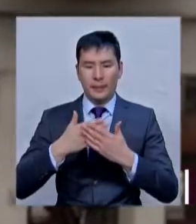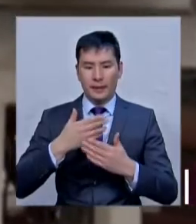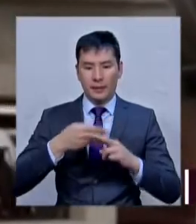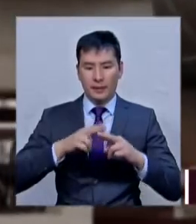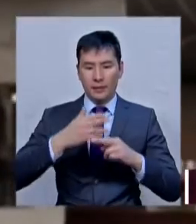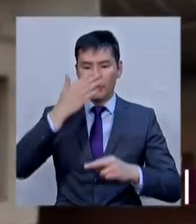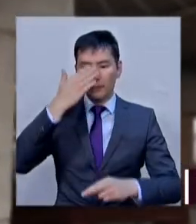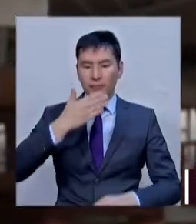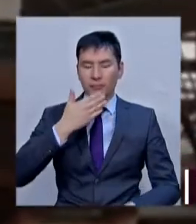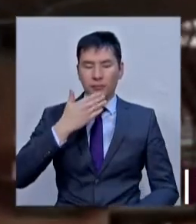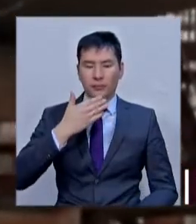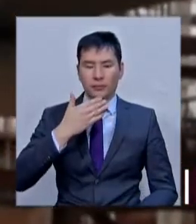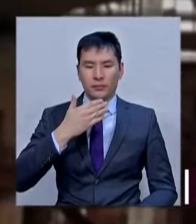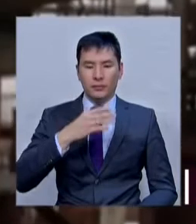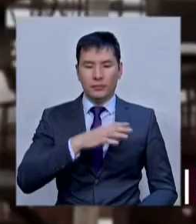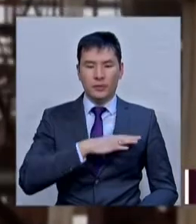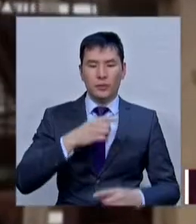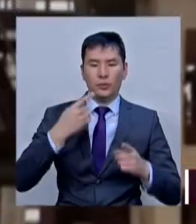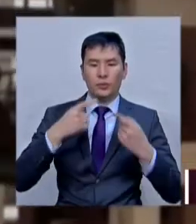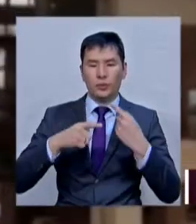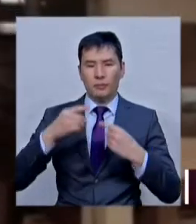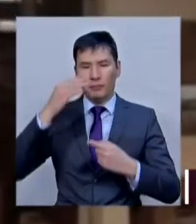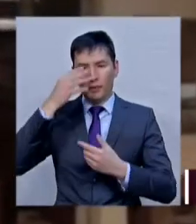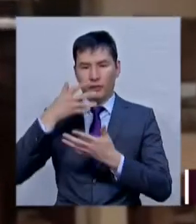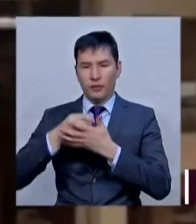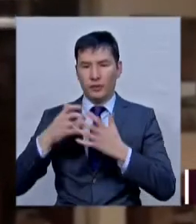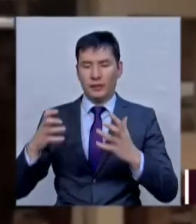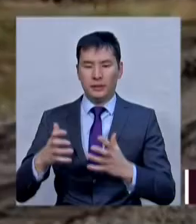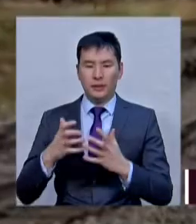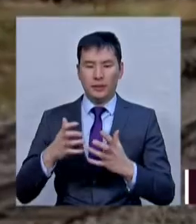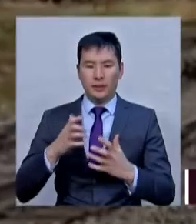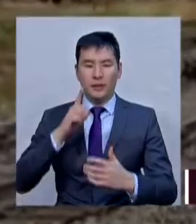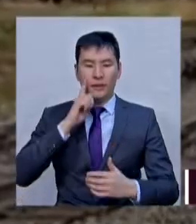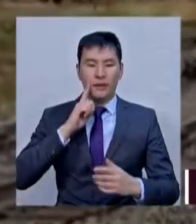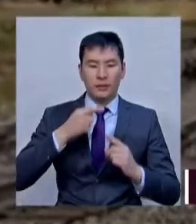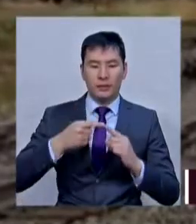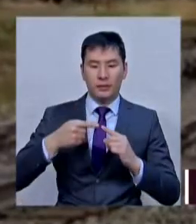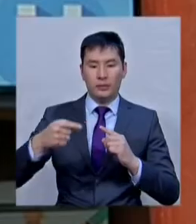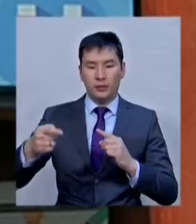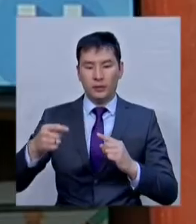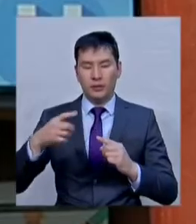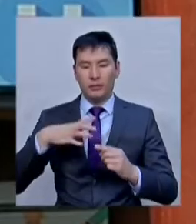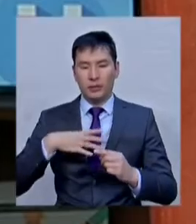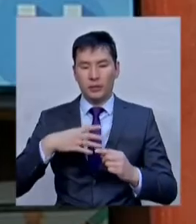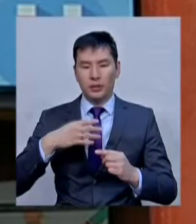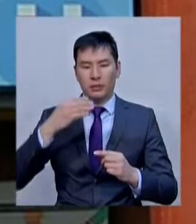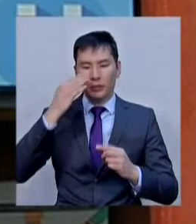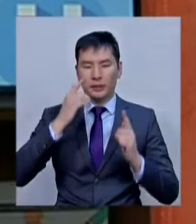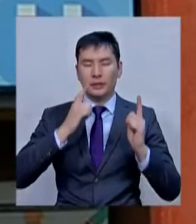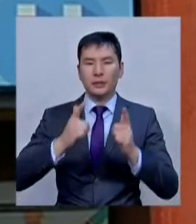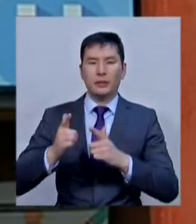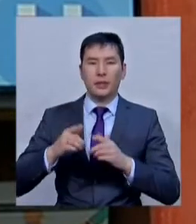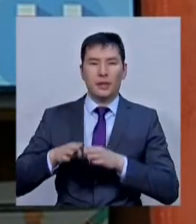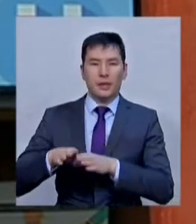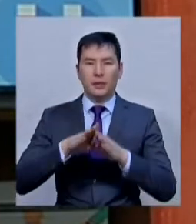өзінде Мексика, мысалға, басқа позицияны ұстаған болатын. Сондықтан да уақыт өте келе, олардың бір келісімге келуі өте қиындап келе жатқан жағдайы